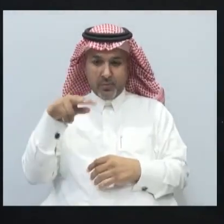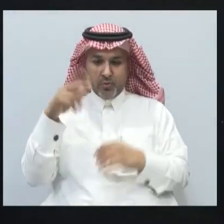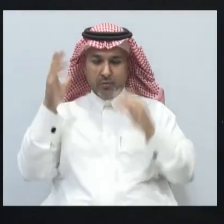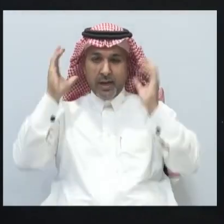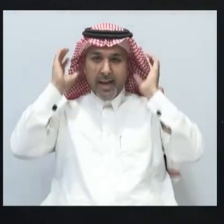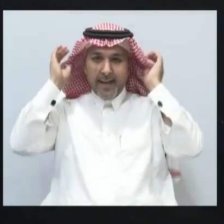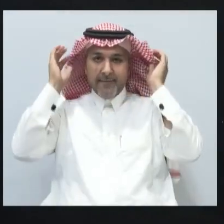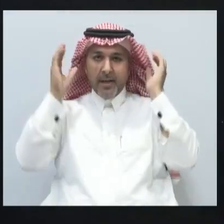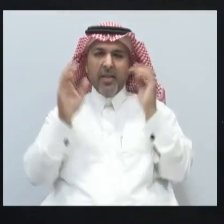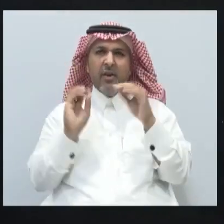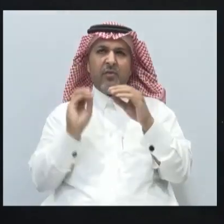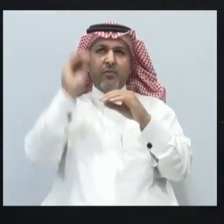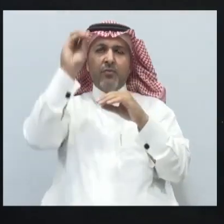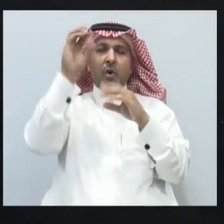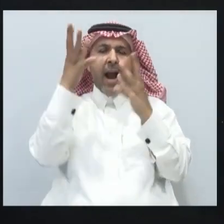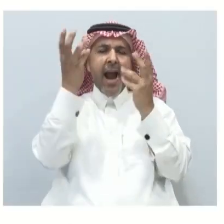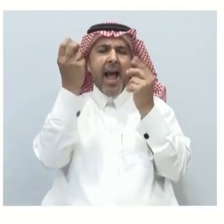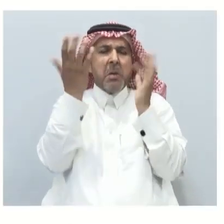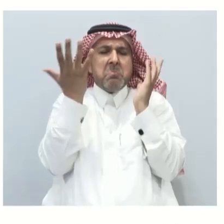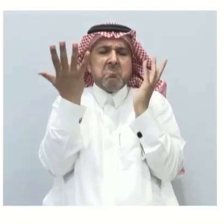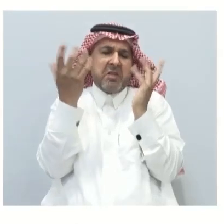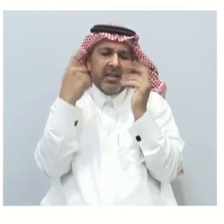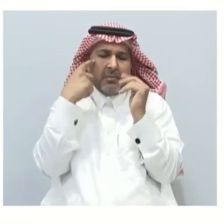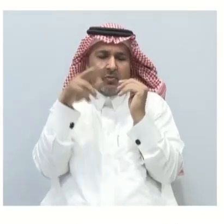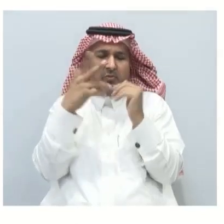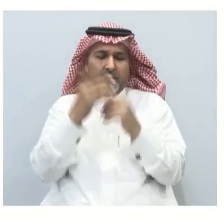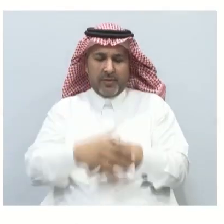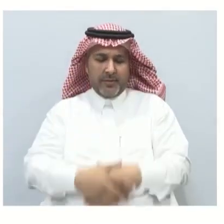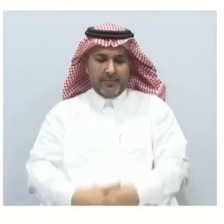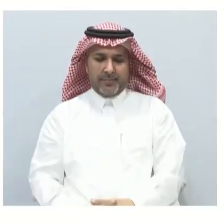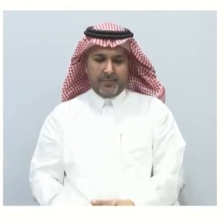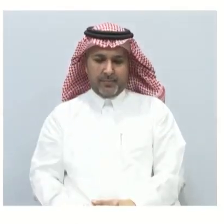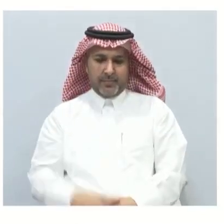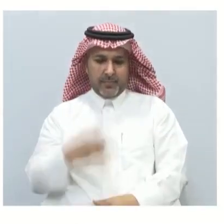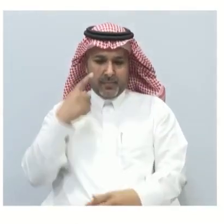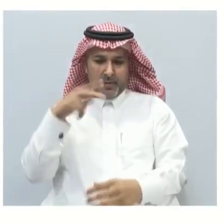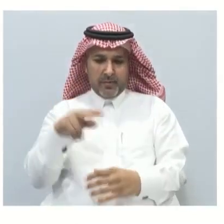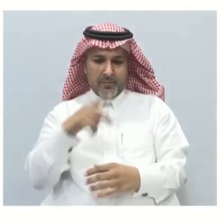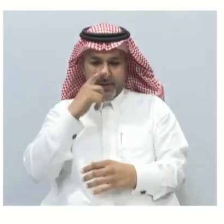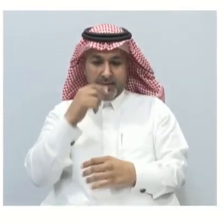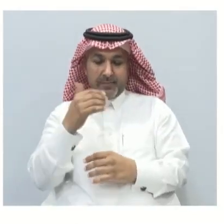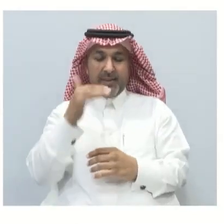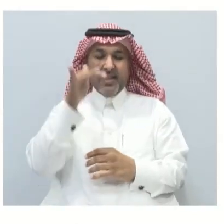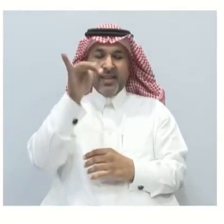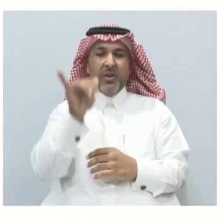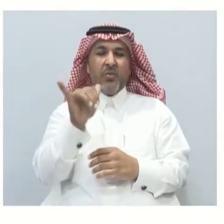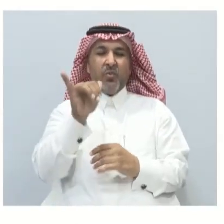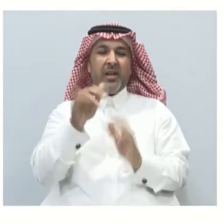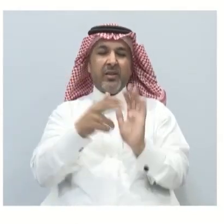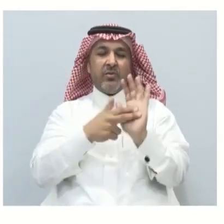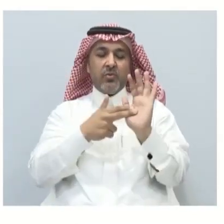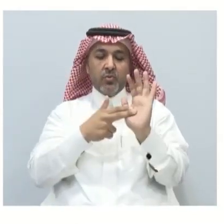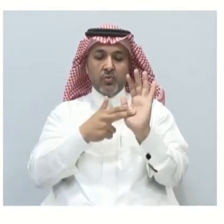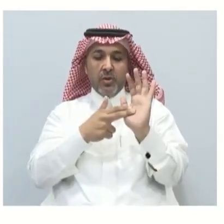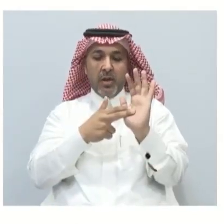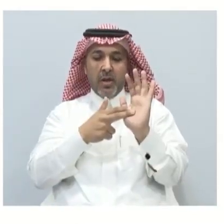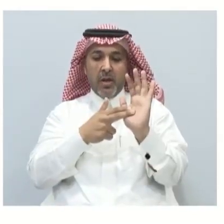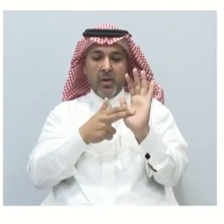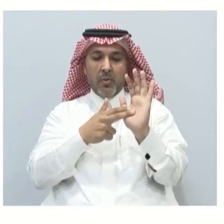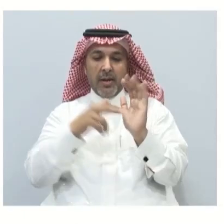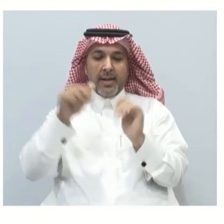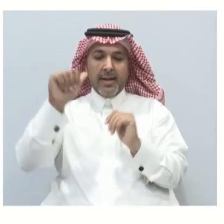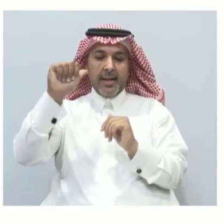هو المجهول فصوره العباره الاسيه هي هذه العباره واي تساوي اي في بي اس اكس نبغى